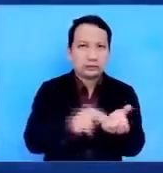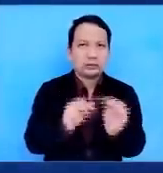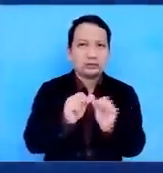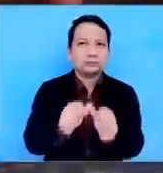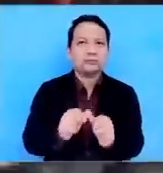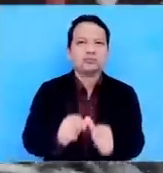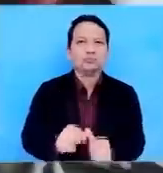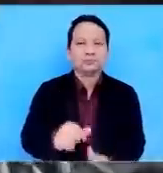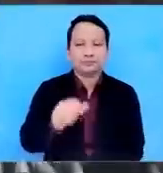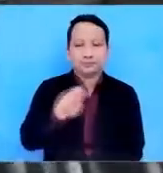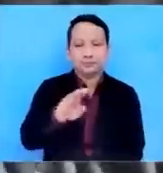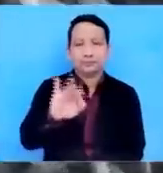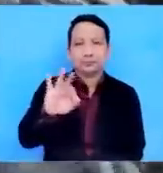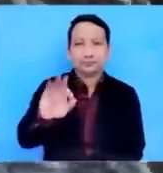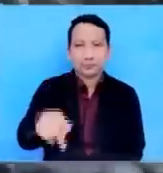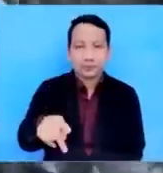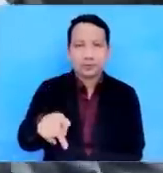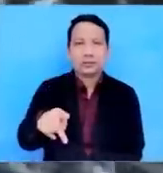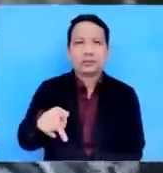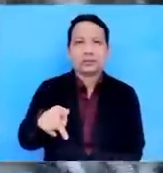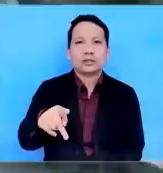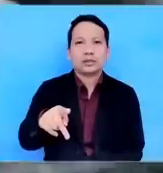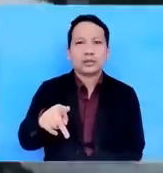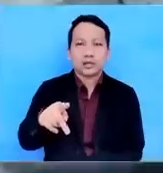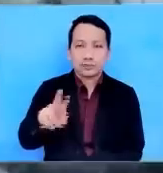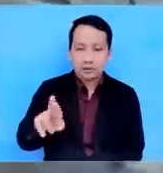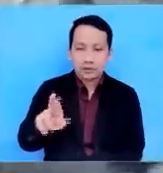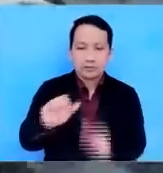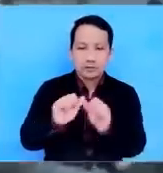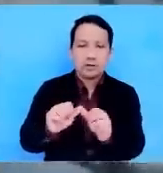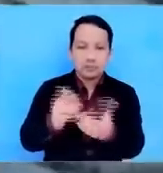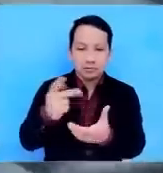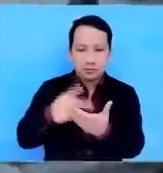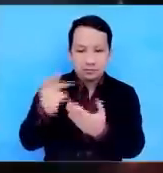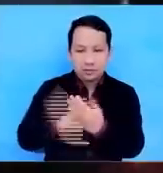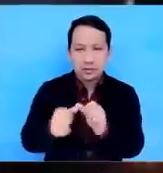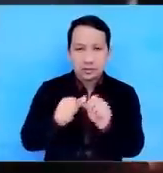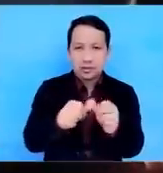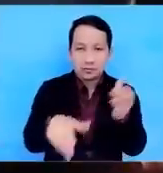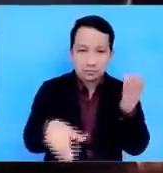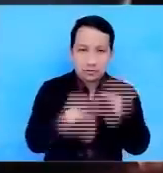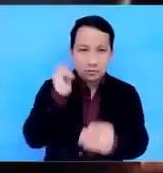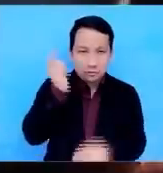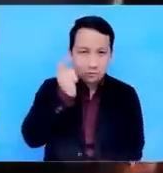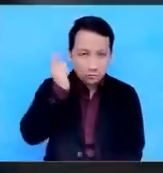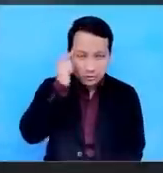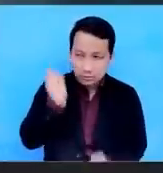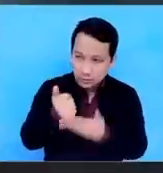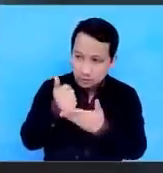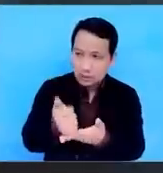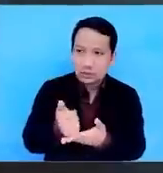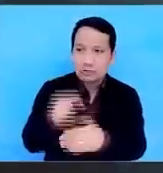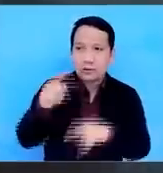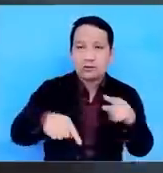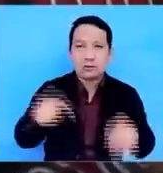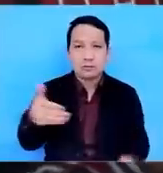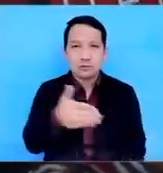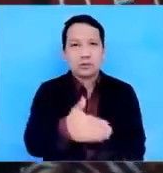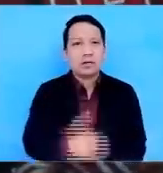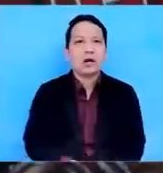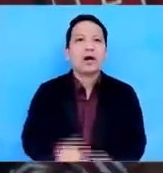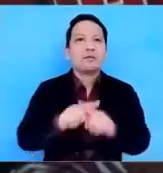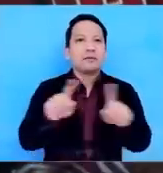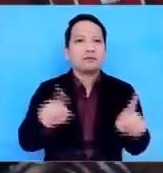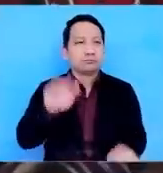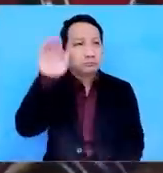Bureau of Fisheries and Aquatic Resources o BFAR, may mga proyekto naman ng pamahalaan na makatutulong sa mga mangingisda. Pero